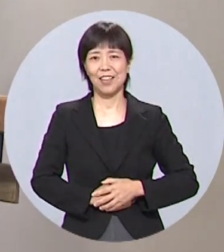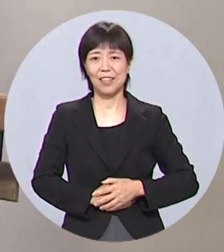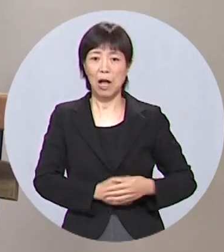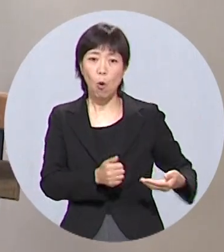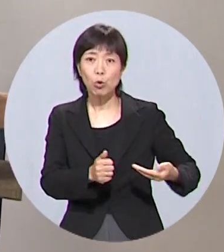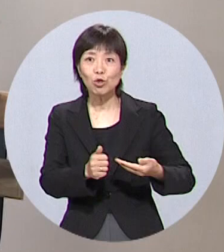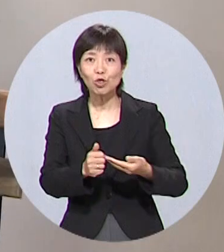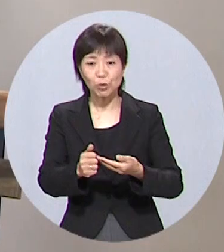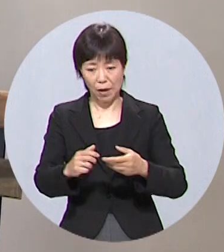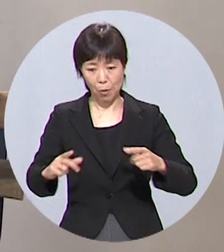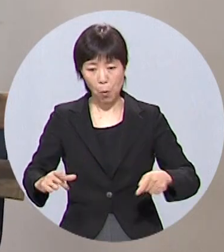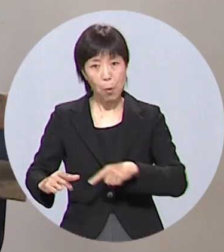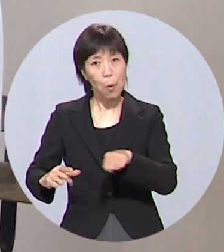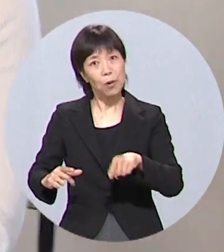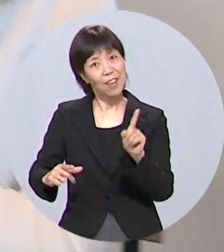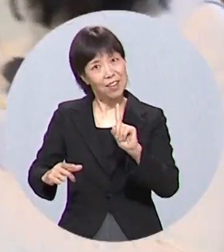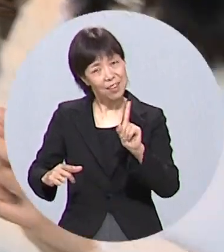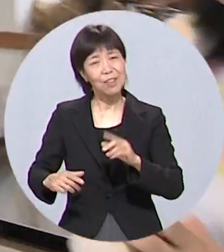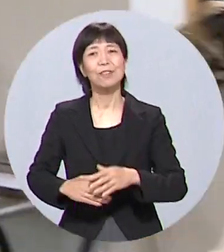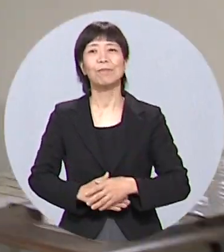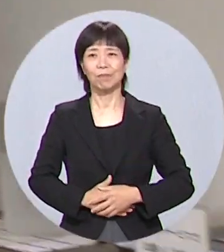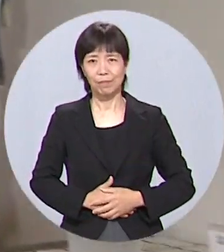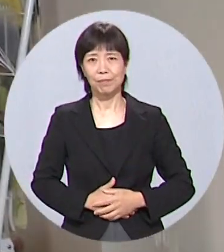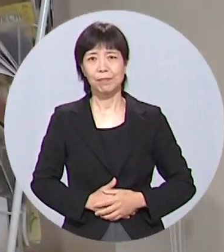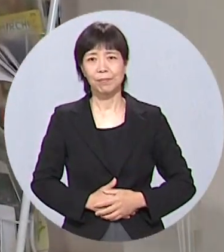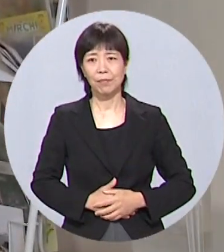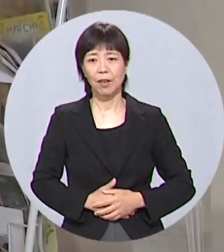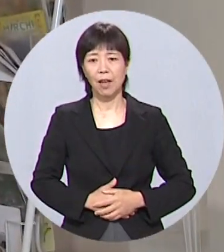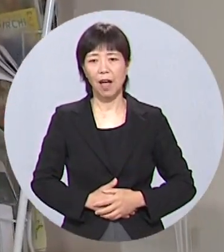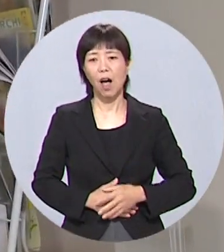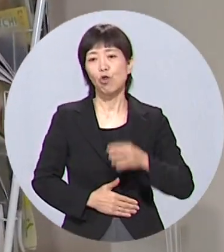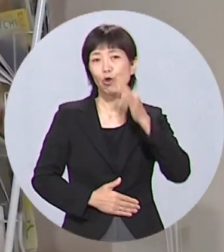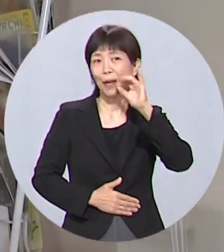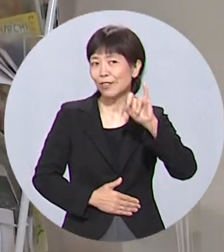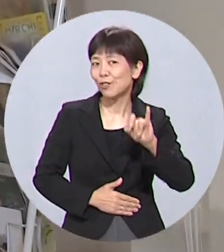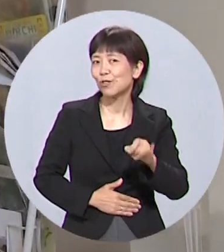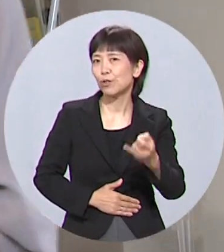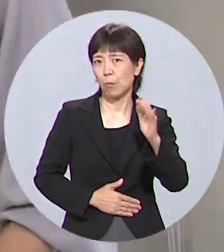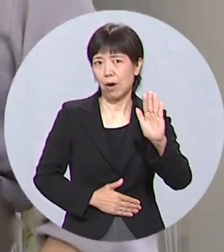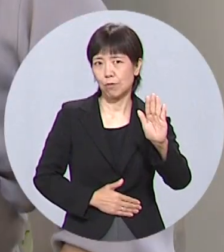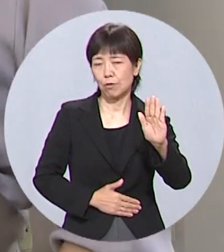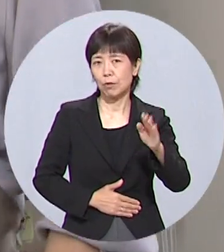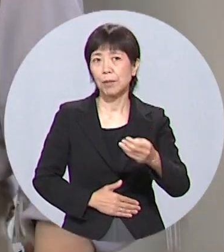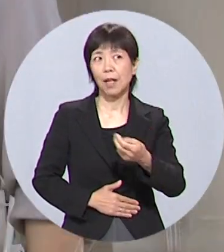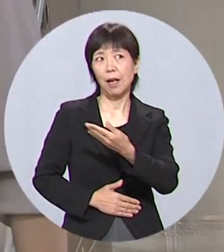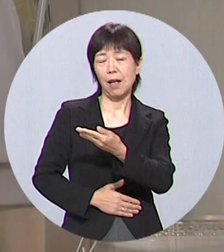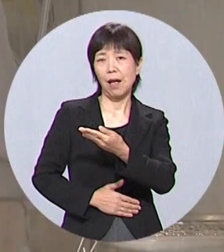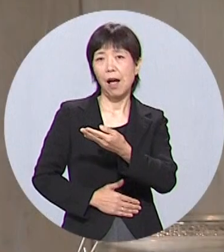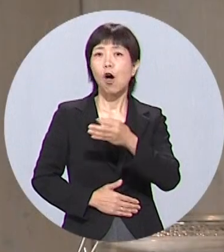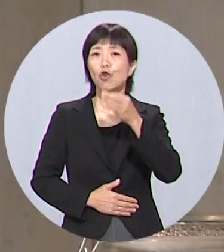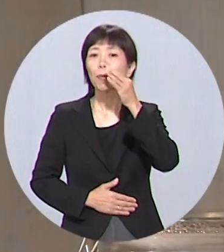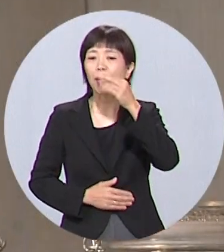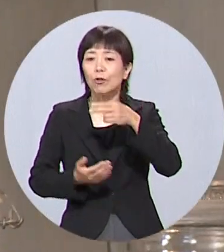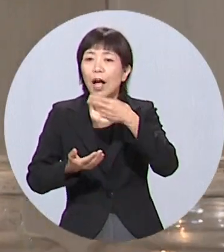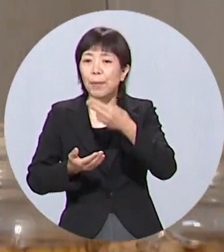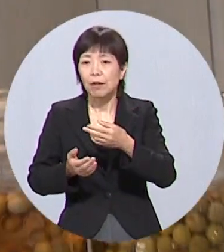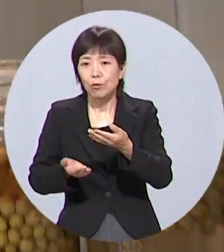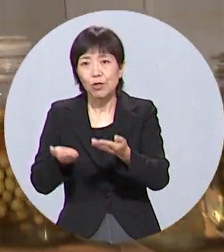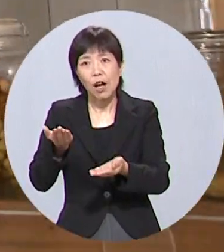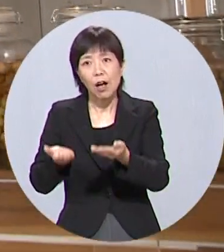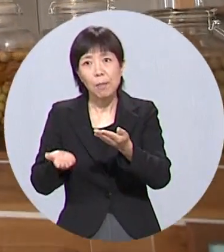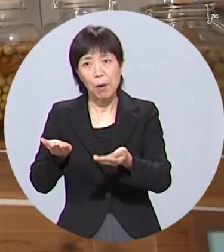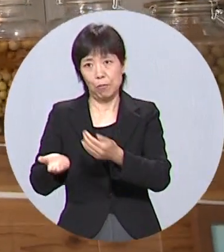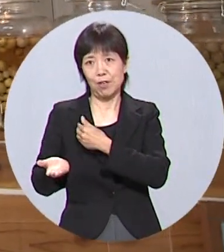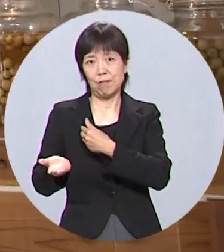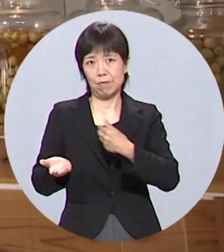おすすめのあの食べ物ってありますか。 ですね、梅ジュースがあるのと、はい、あとあそこに梅の食べ比べが 気になって